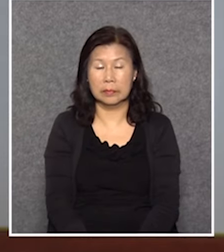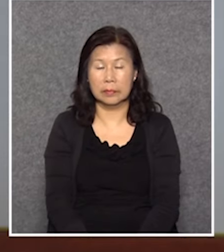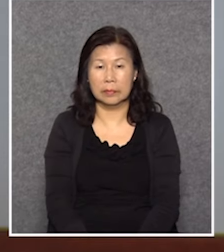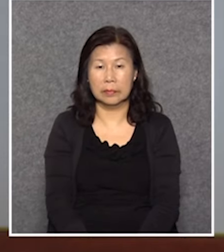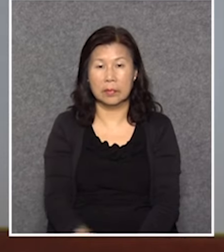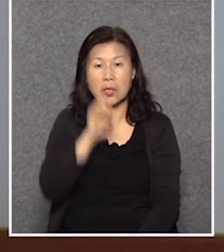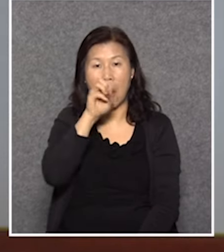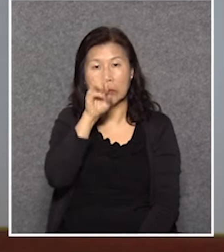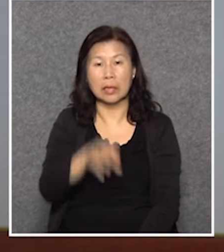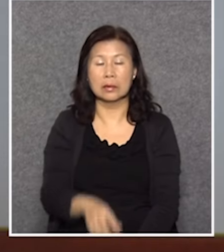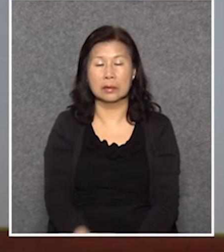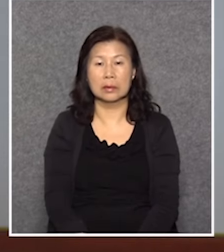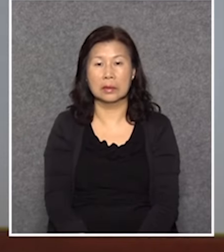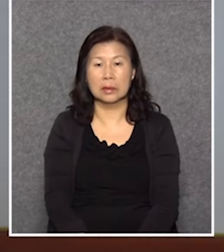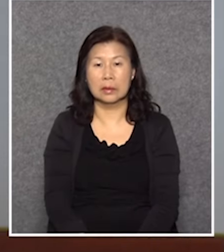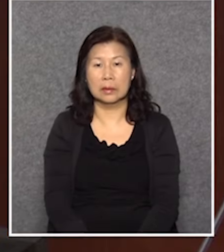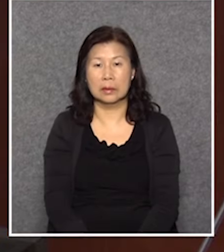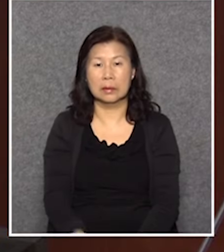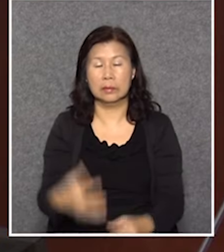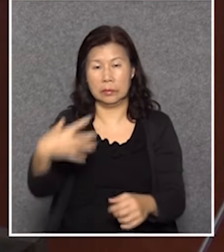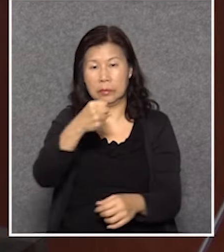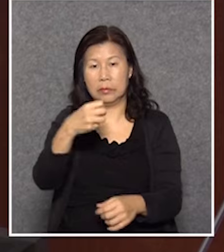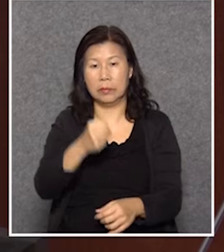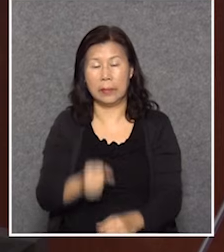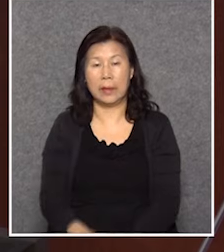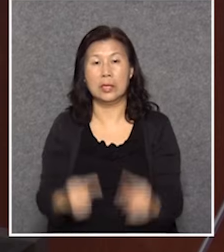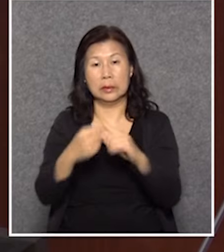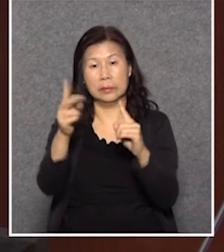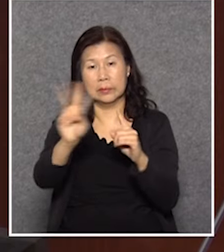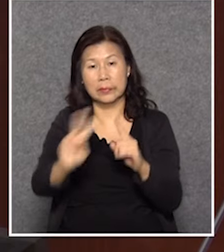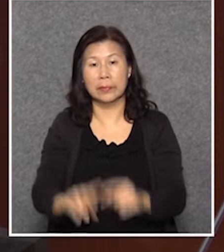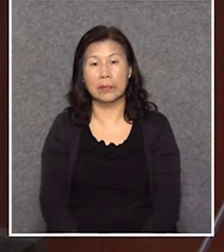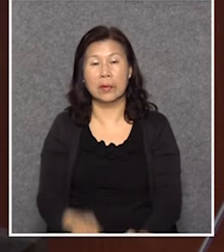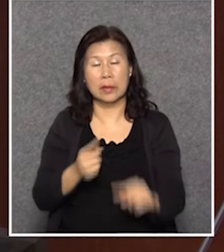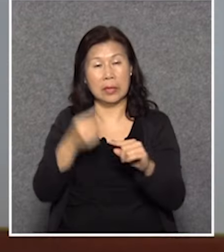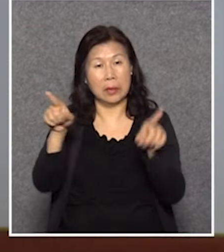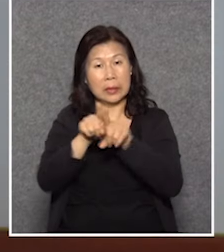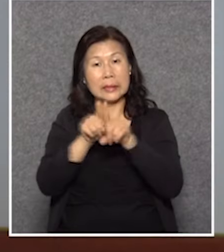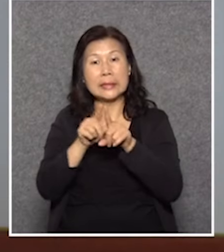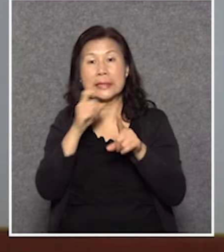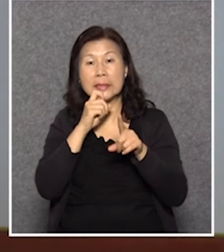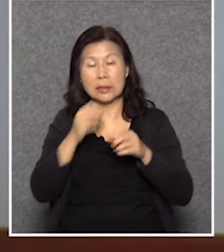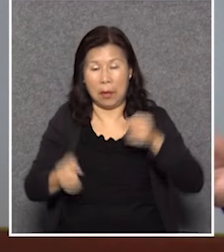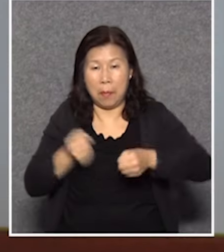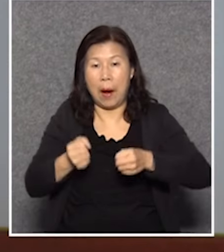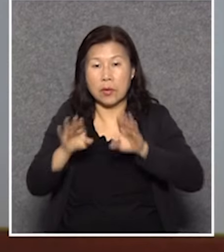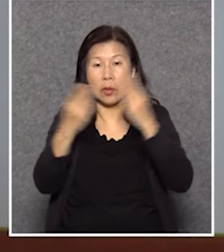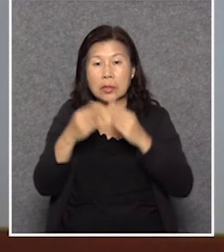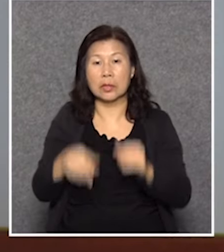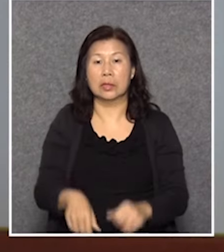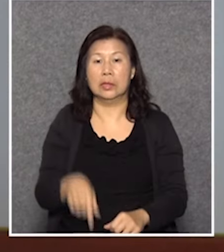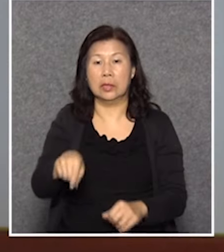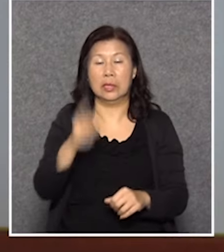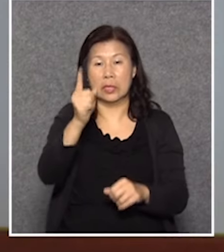講嘢，主席，人就係咁噶啦。明知同我喺唔同嘅起跑道，咪話佢係100